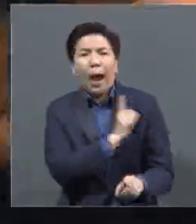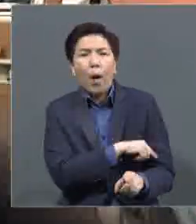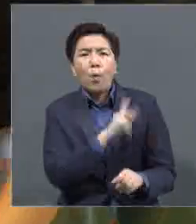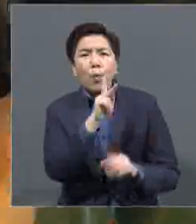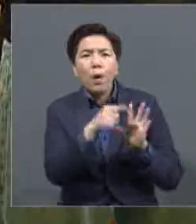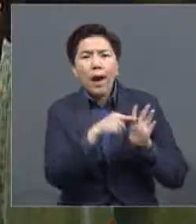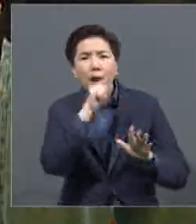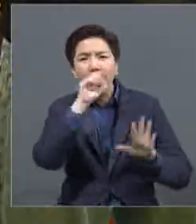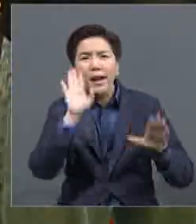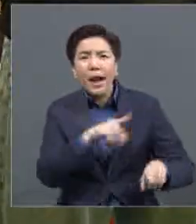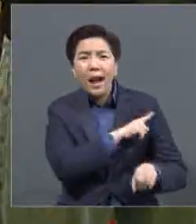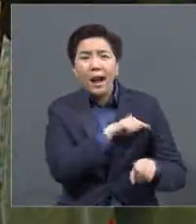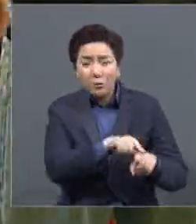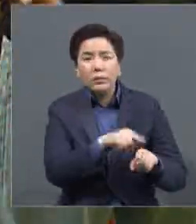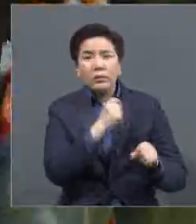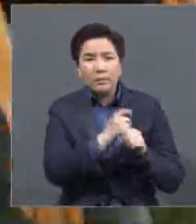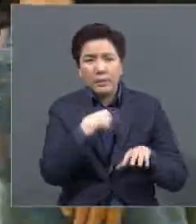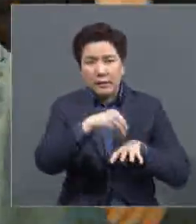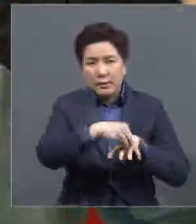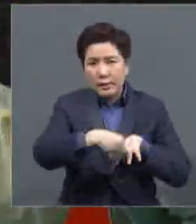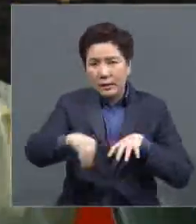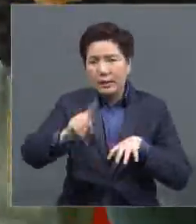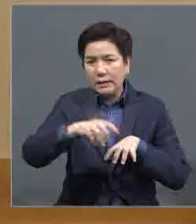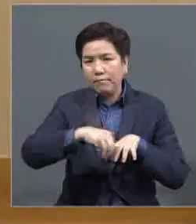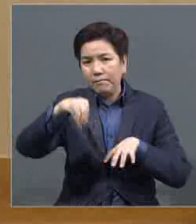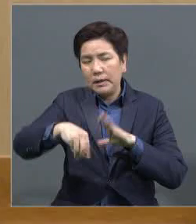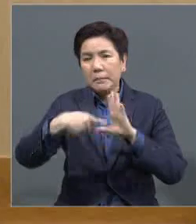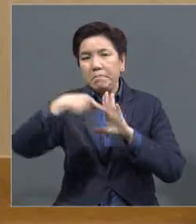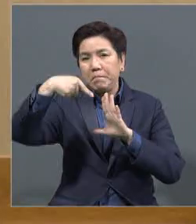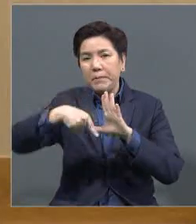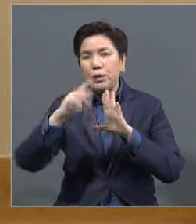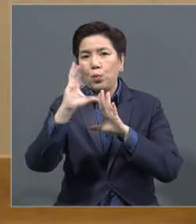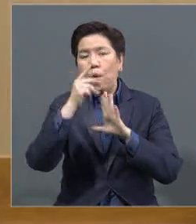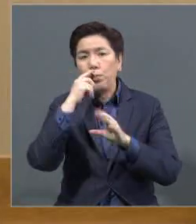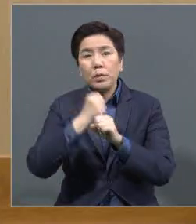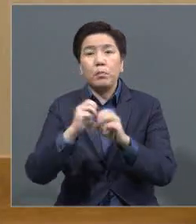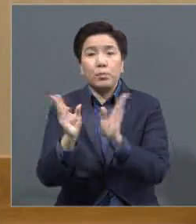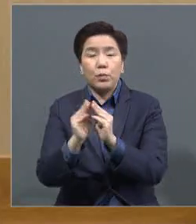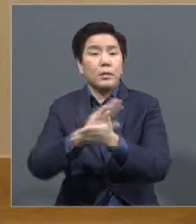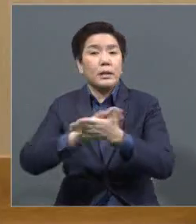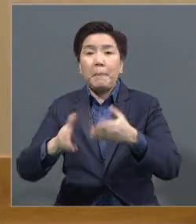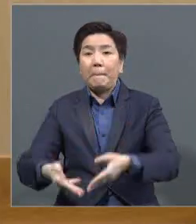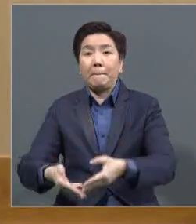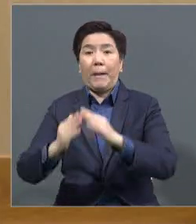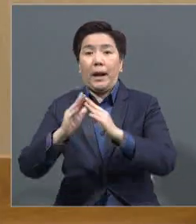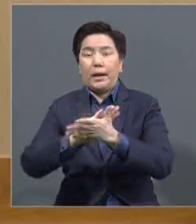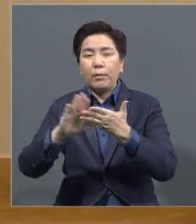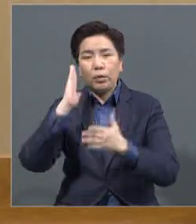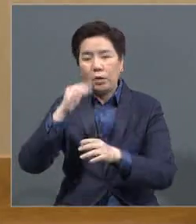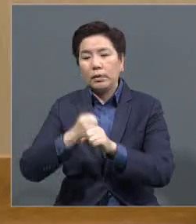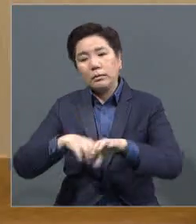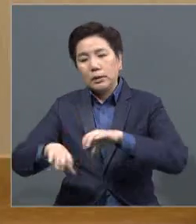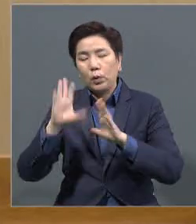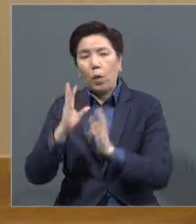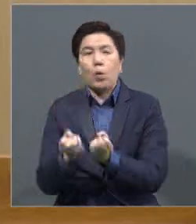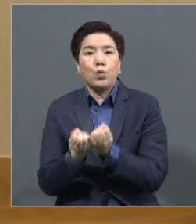กำลังเตรียมจัดตั้งสาขาพรรอีกแห่งหนึ่งก็คือที่จังหวัดพิษณุโลกค่ะซึ่งถ้ามีการประชุมจัดตั้งแล้วเสร็จก็จะสามารถดำเนินการ